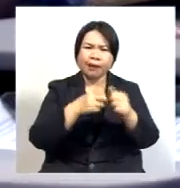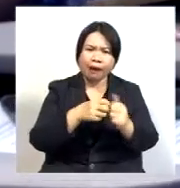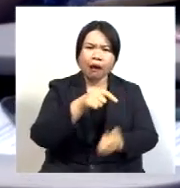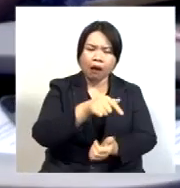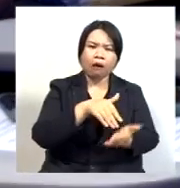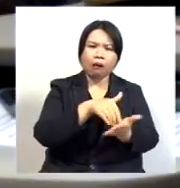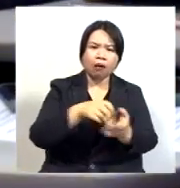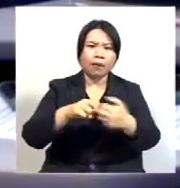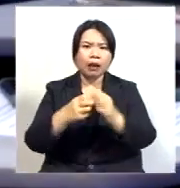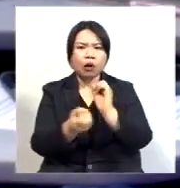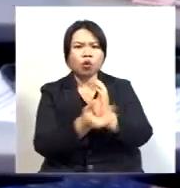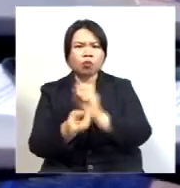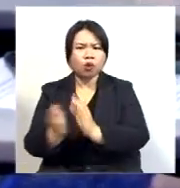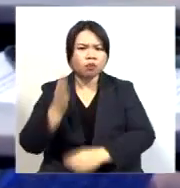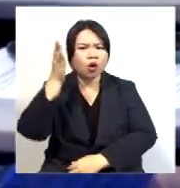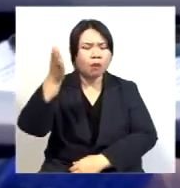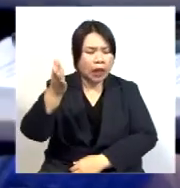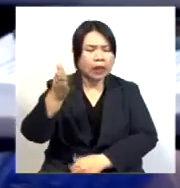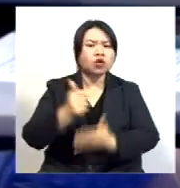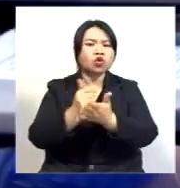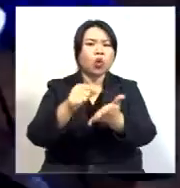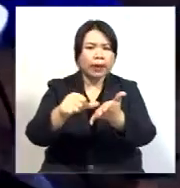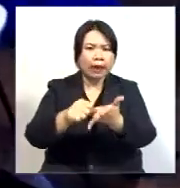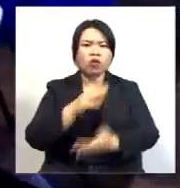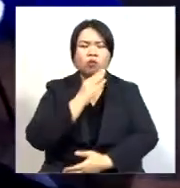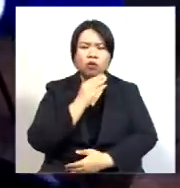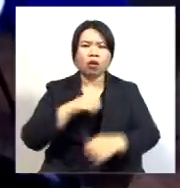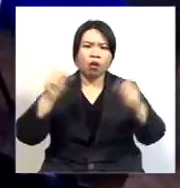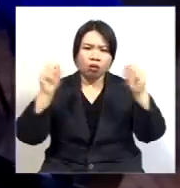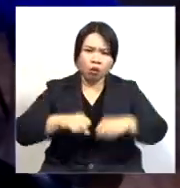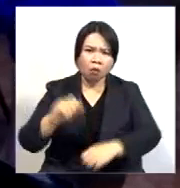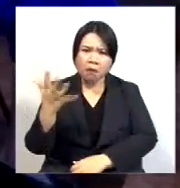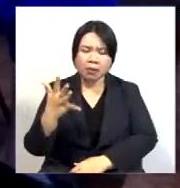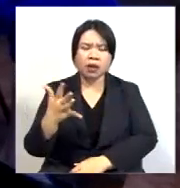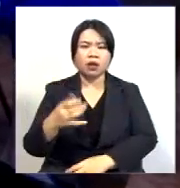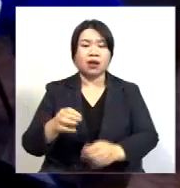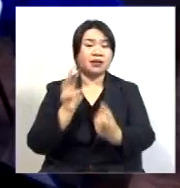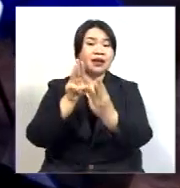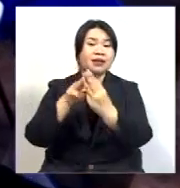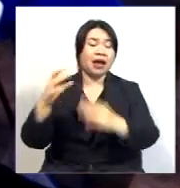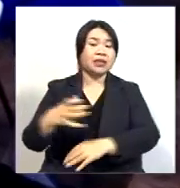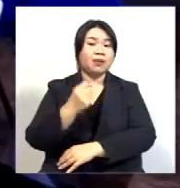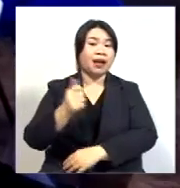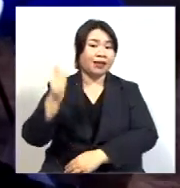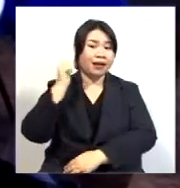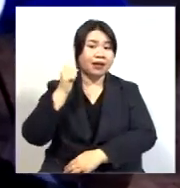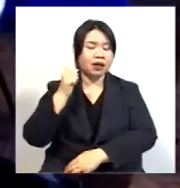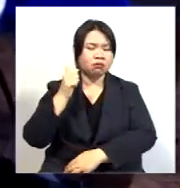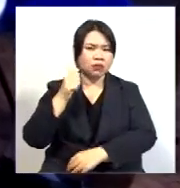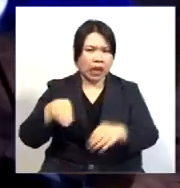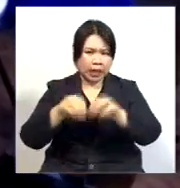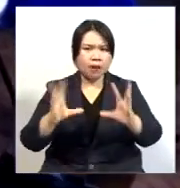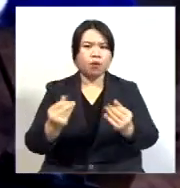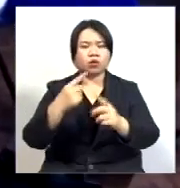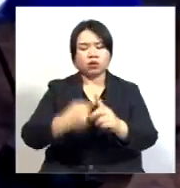ที่จะเป็นข้อพิพาทต่อไปในอนาคตเพราะหากไม่ยุติข้อพิพาทสัญญาสัมปทานเดิมที่จะสิ้นสุดลงในวันที่